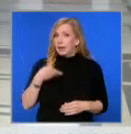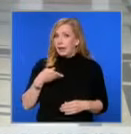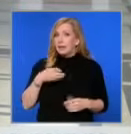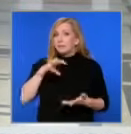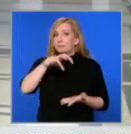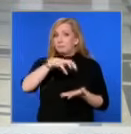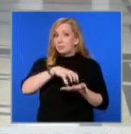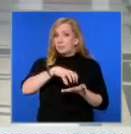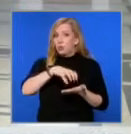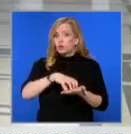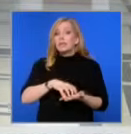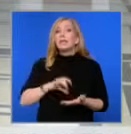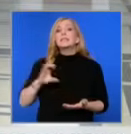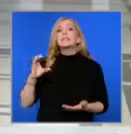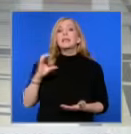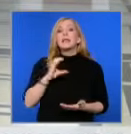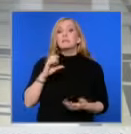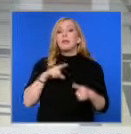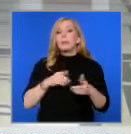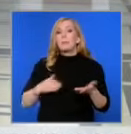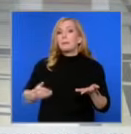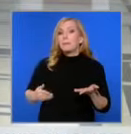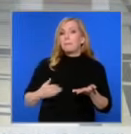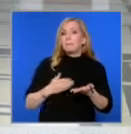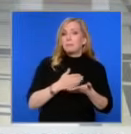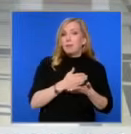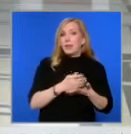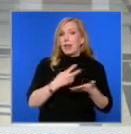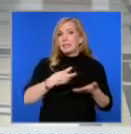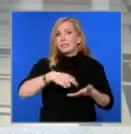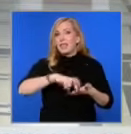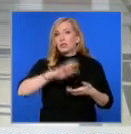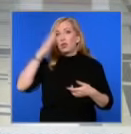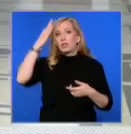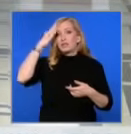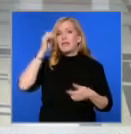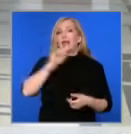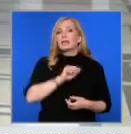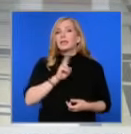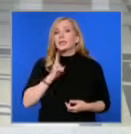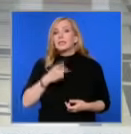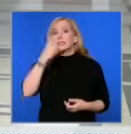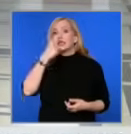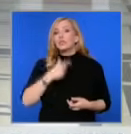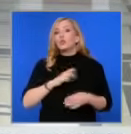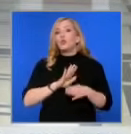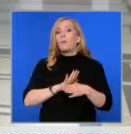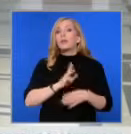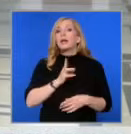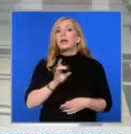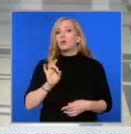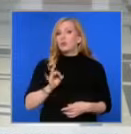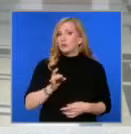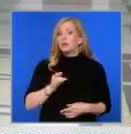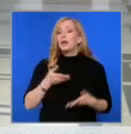пункт Стрезимировци, през който Александър Кинов е напуснал страната с личния документ на Кирил Русев,